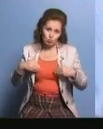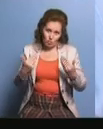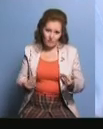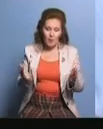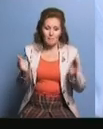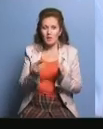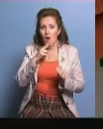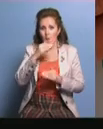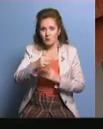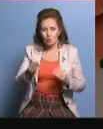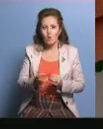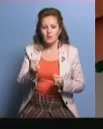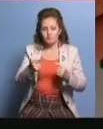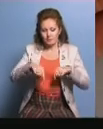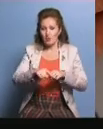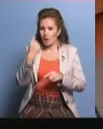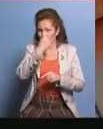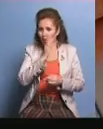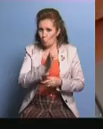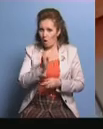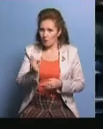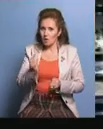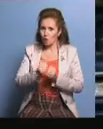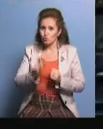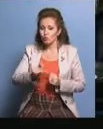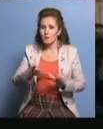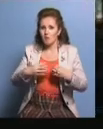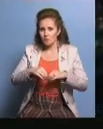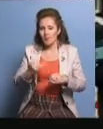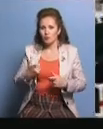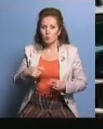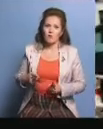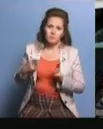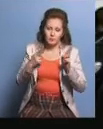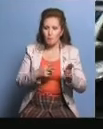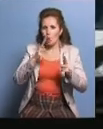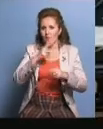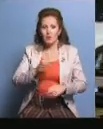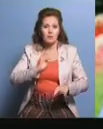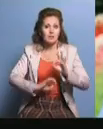сформировать на каждого члена семьи и брать в поездку уже проверенные средства, чтобы не столкнуться с последствиями.